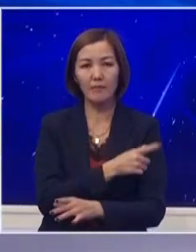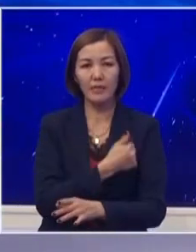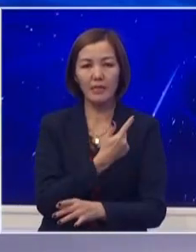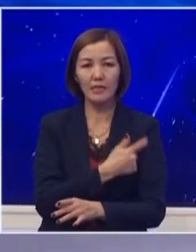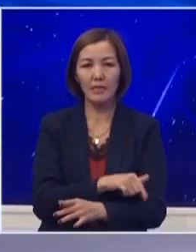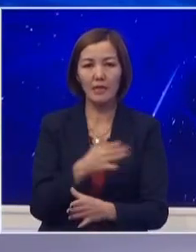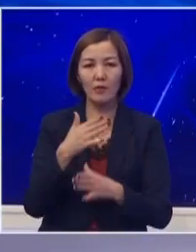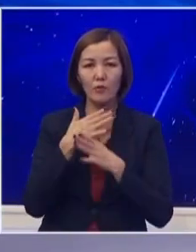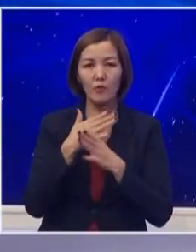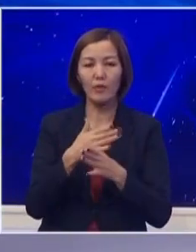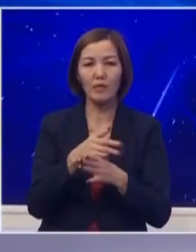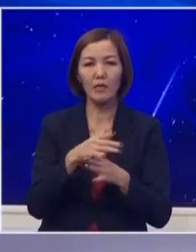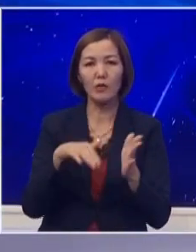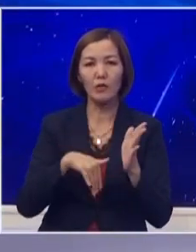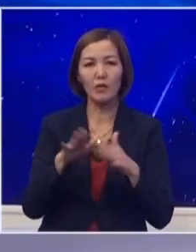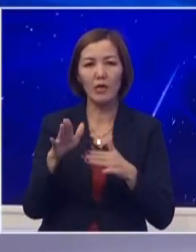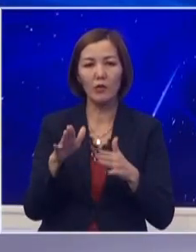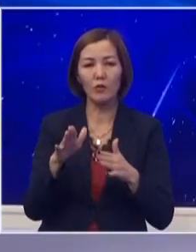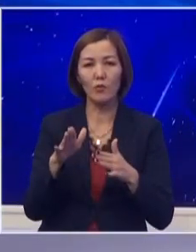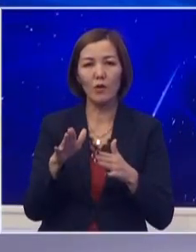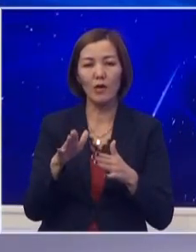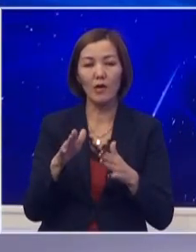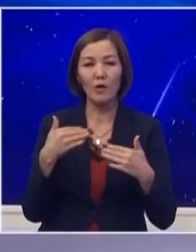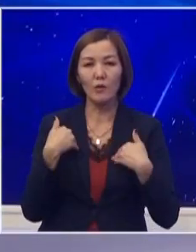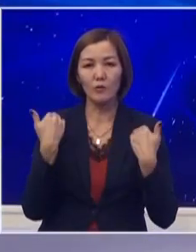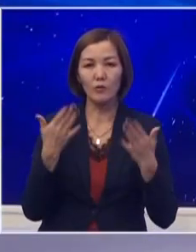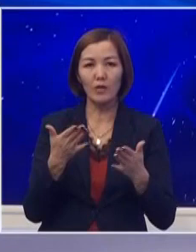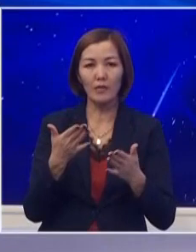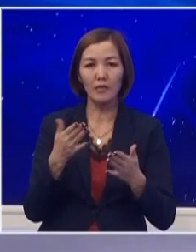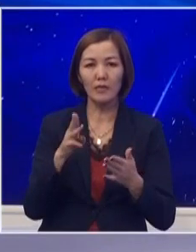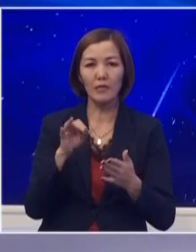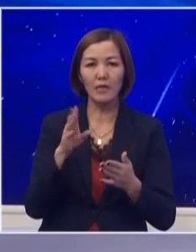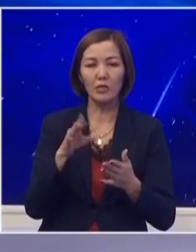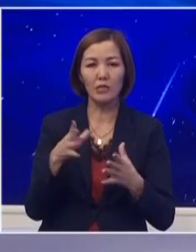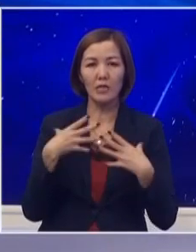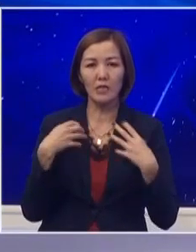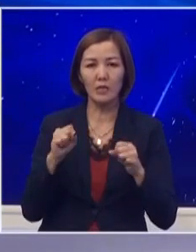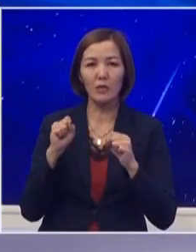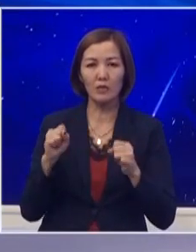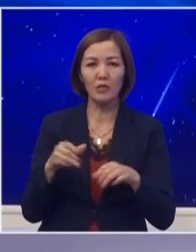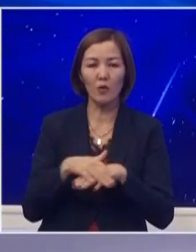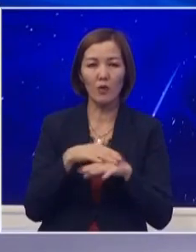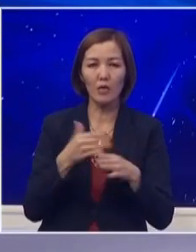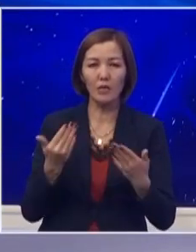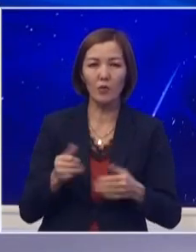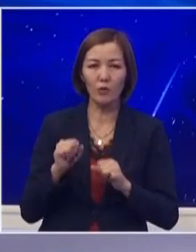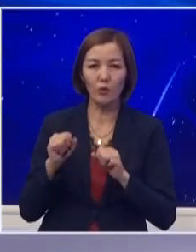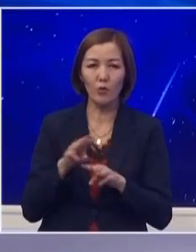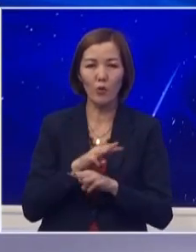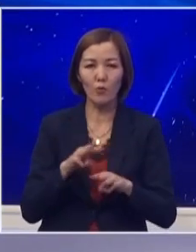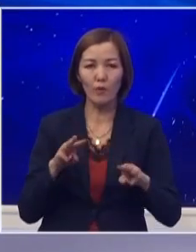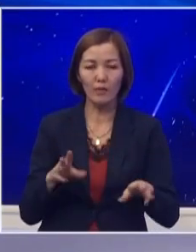Қазақстан медициналық санитарлық көмекті нығайтуға үлгі көрсетуде. Бұл туралы Тәжікстанның денсаулық сақтау және халықты әлеуметтік қорғау министрлігінің